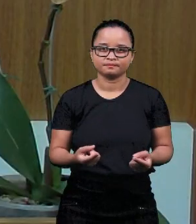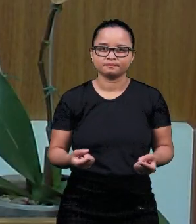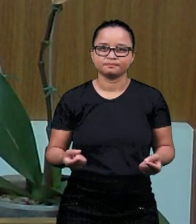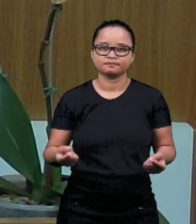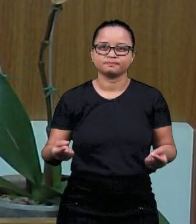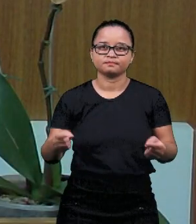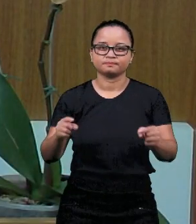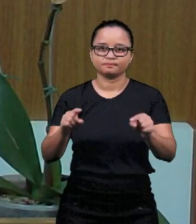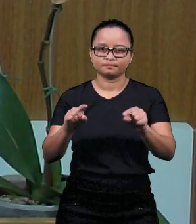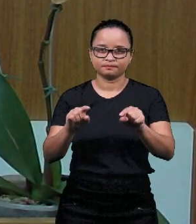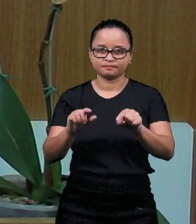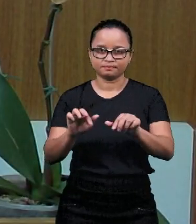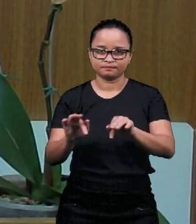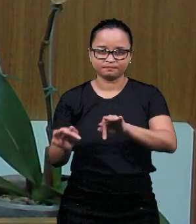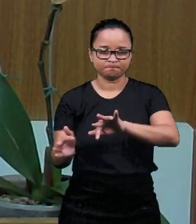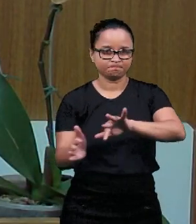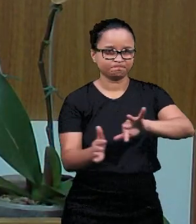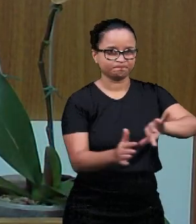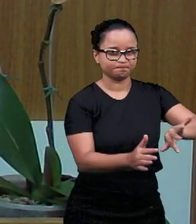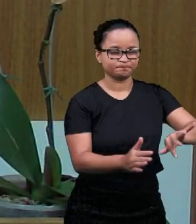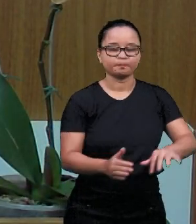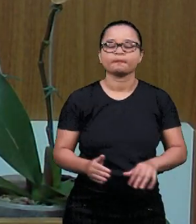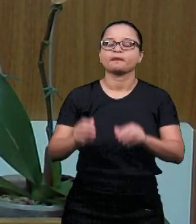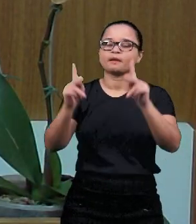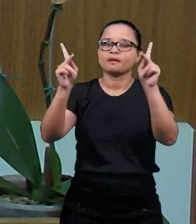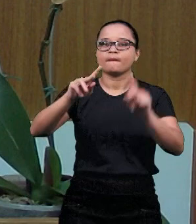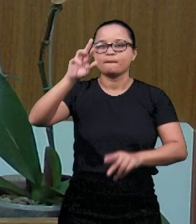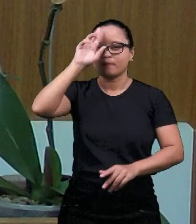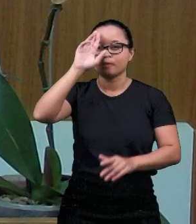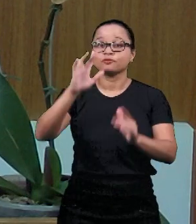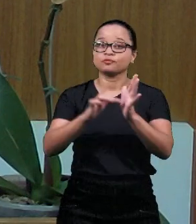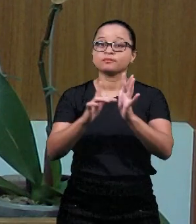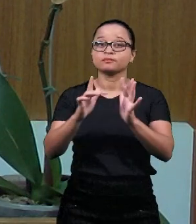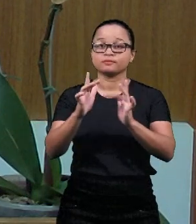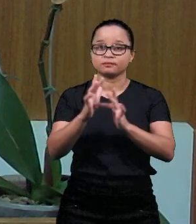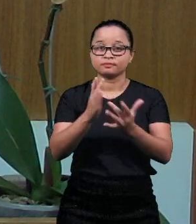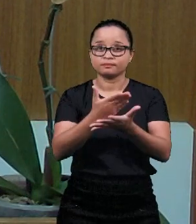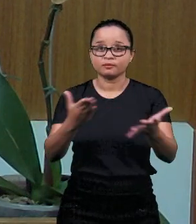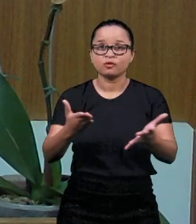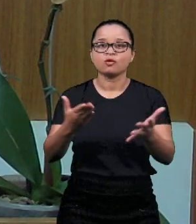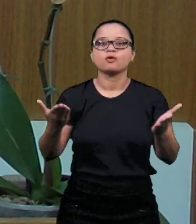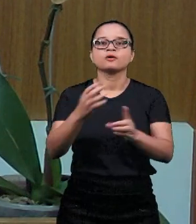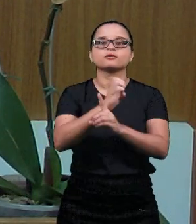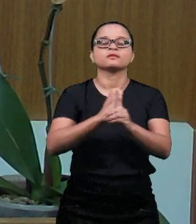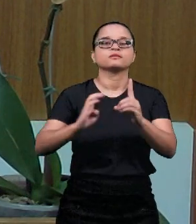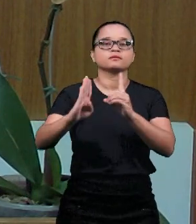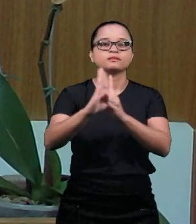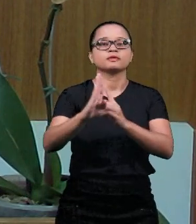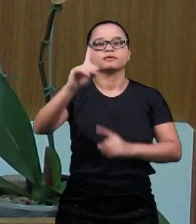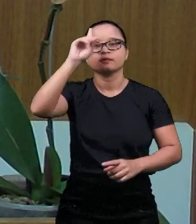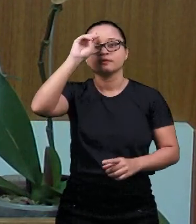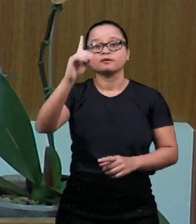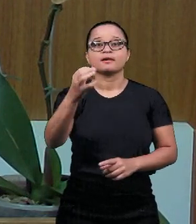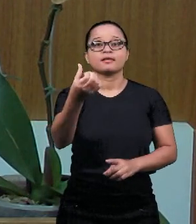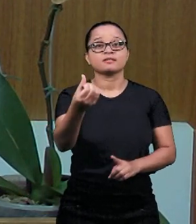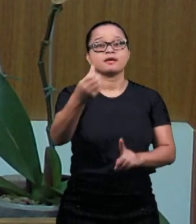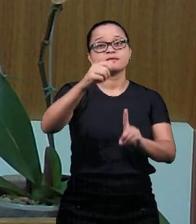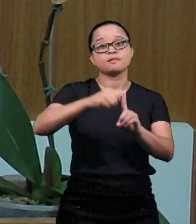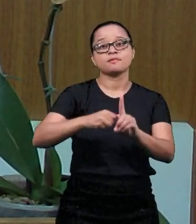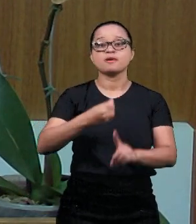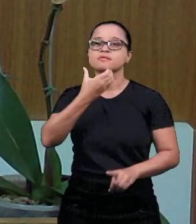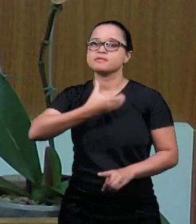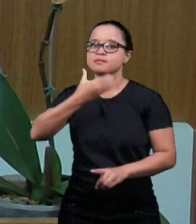Frères et sœurs, la paix du Seigneur Jésus, nous sommes dans notre école biblique dominicale le 6 décembre 2020.